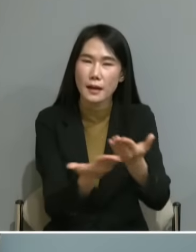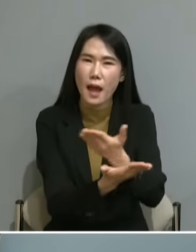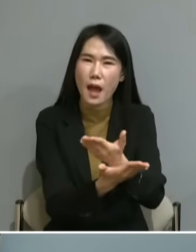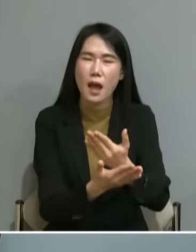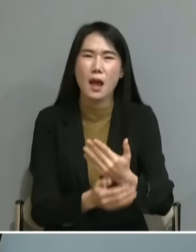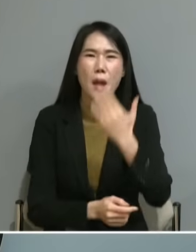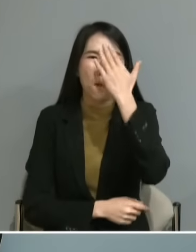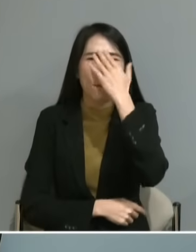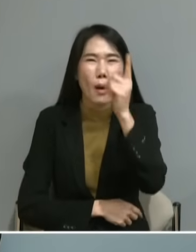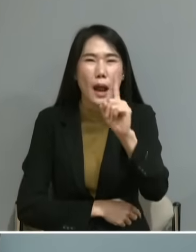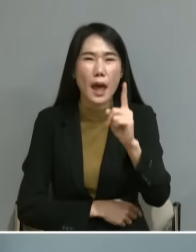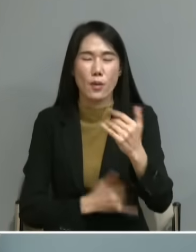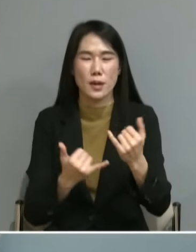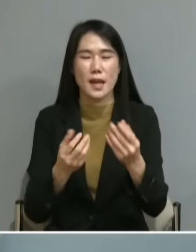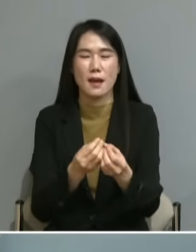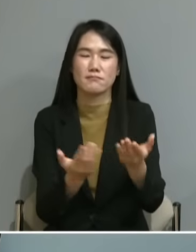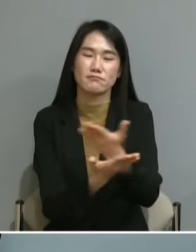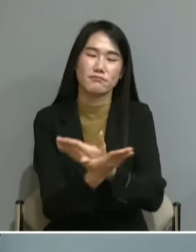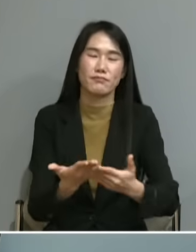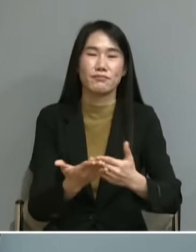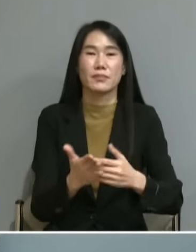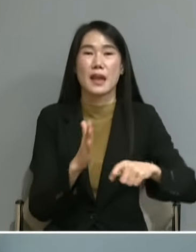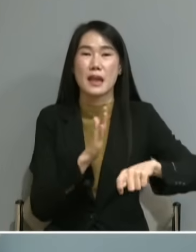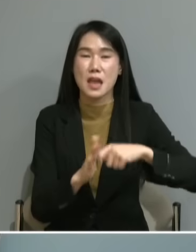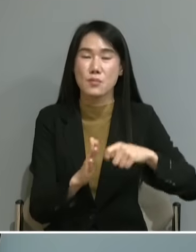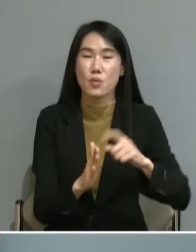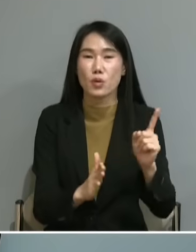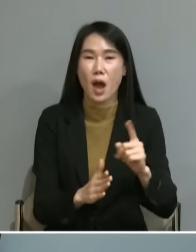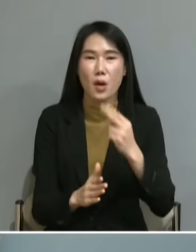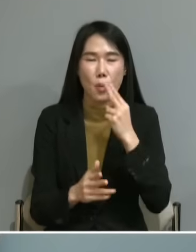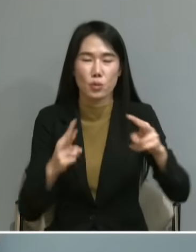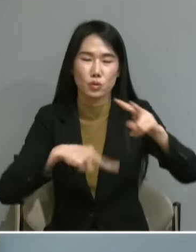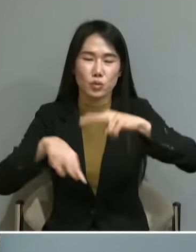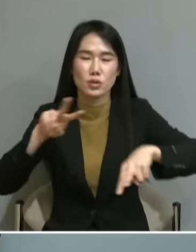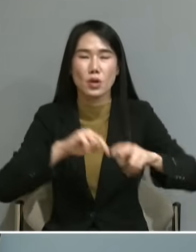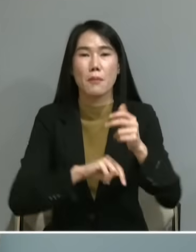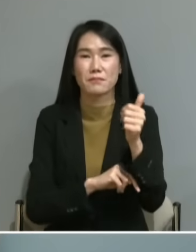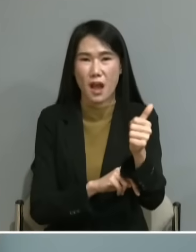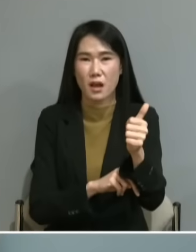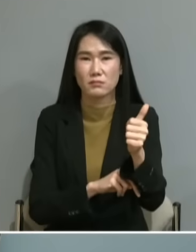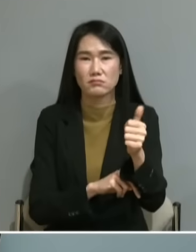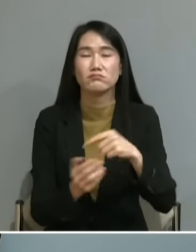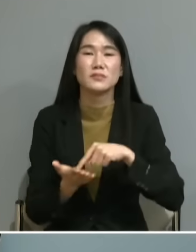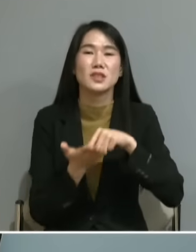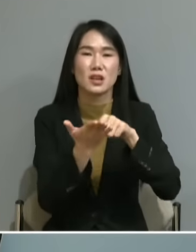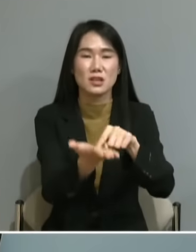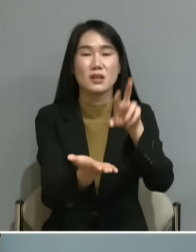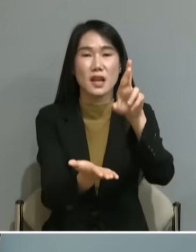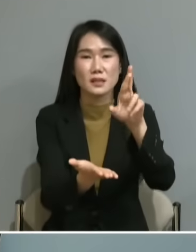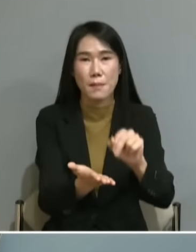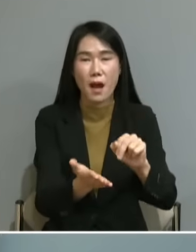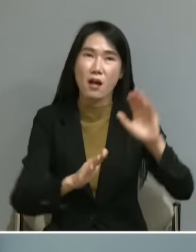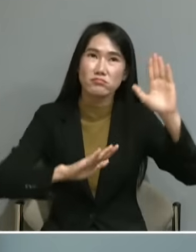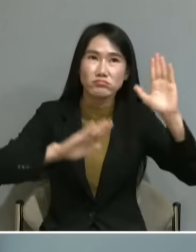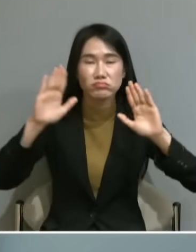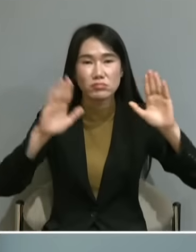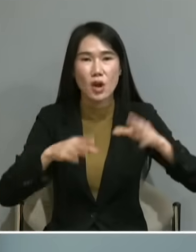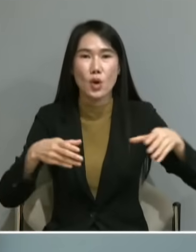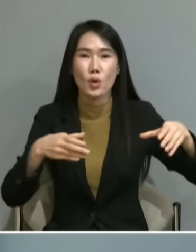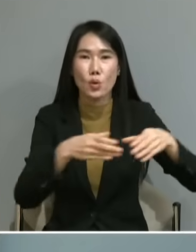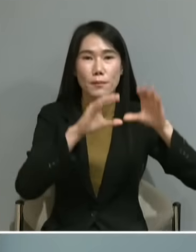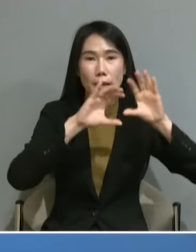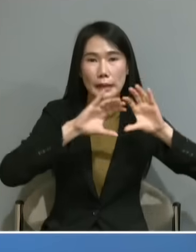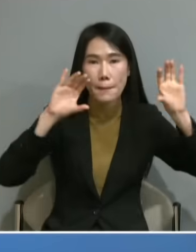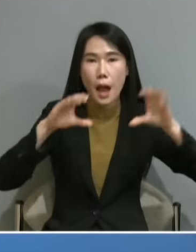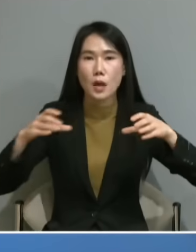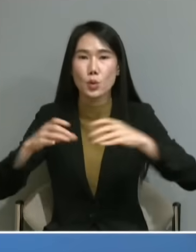ที่ให้ใช้กลไกนี้นะครับเพราะมีความโปร่งใสที่สุดนำเข้าสู่สภามาถกกันทั้งฝ่ายค้านฝ่ายรั